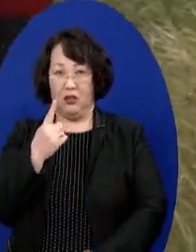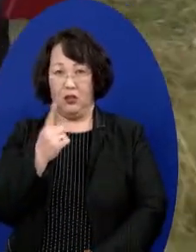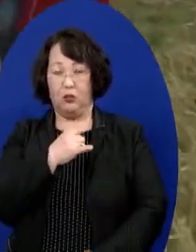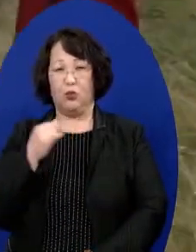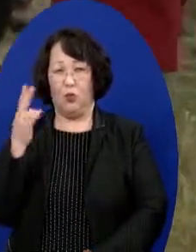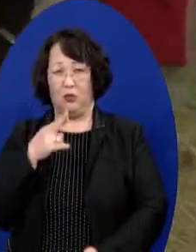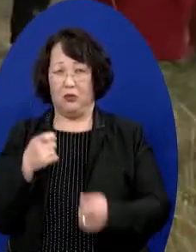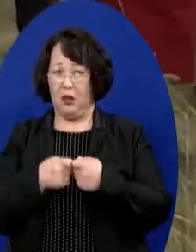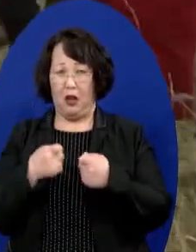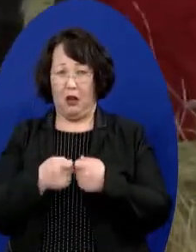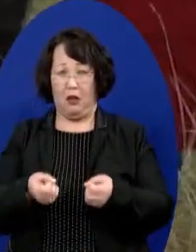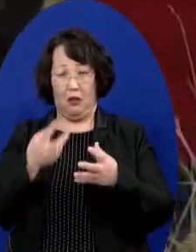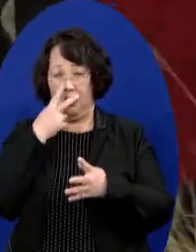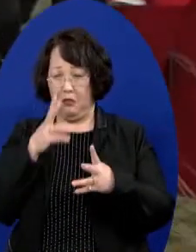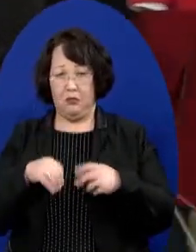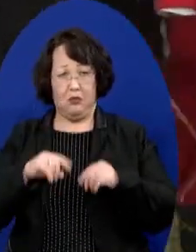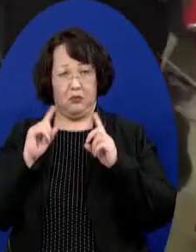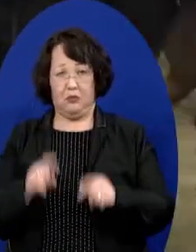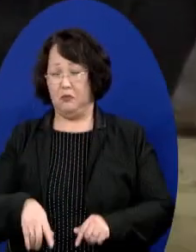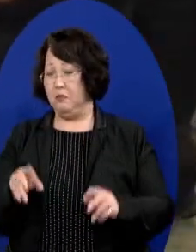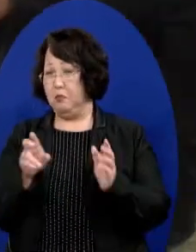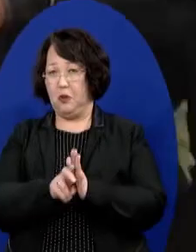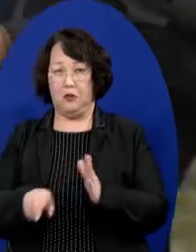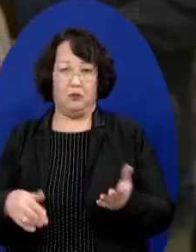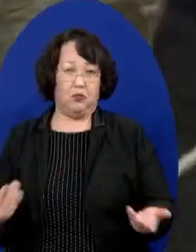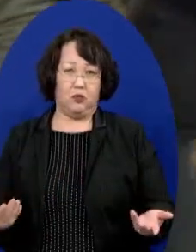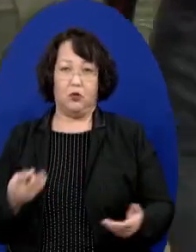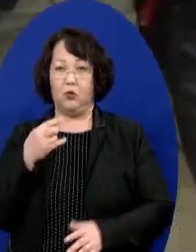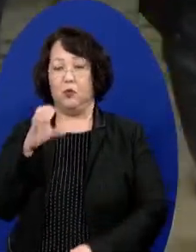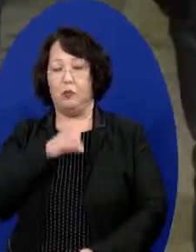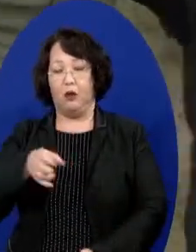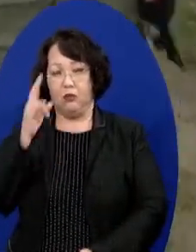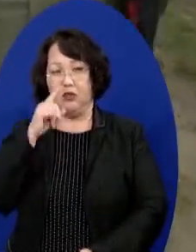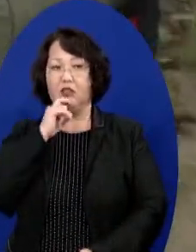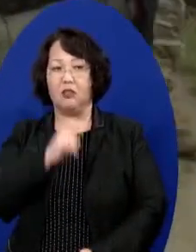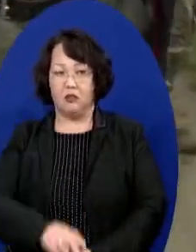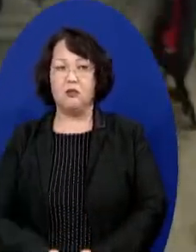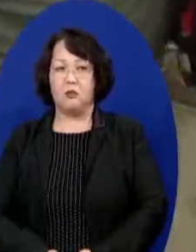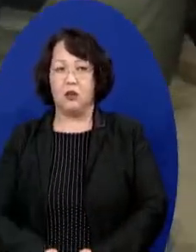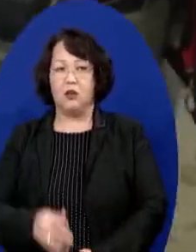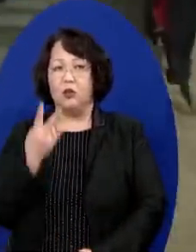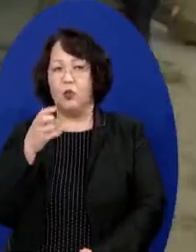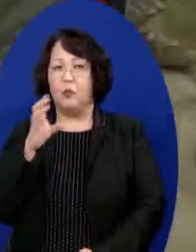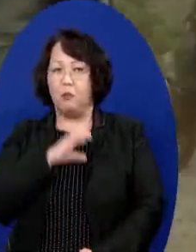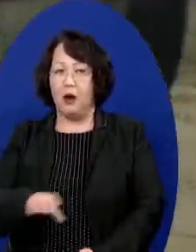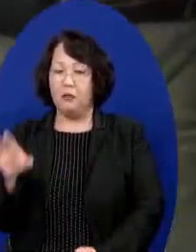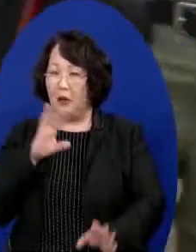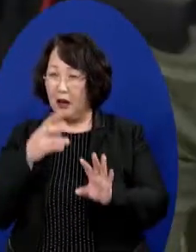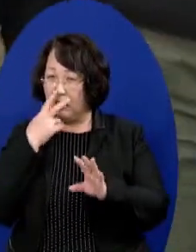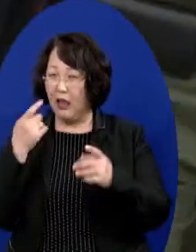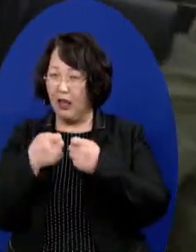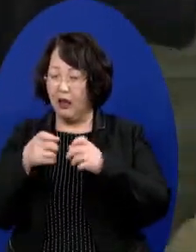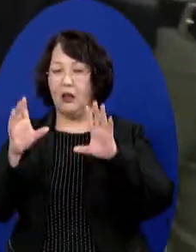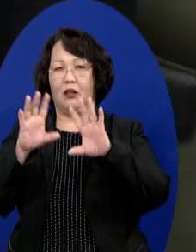зөвшөөрөх ямар ч боломжгүй гэж Бородянка хотод албаныхантай уулзах үедээ мэдгдсэн байна. Нэгдүнцний байгуулгын нөхцөл байдлыг намжаах,